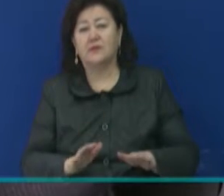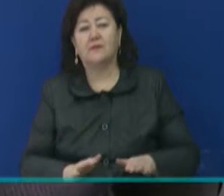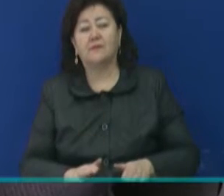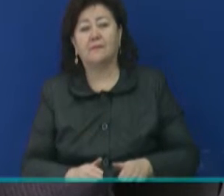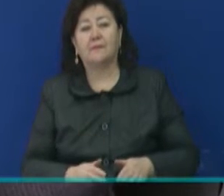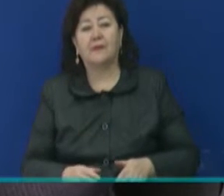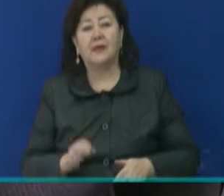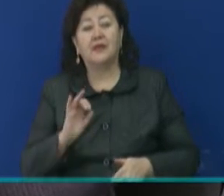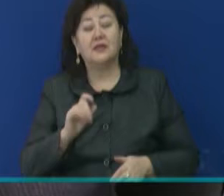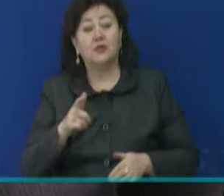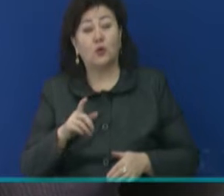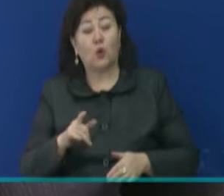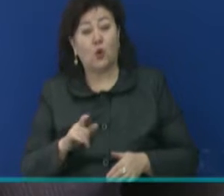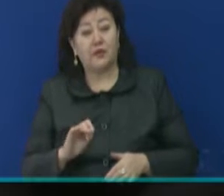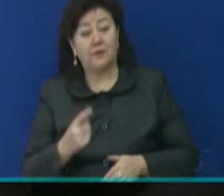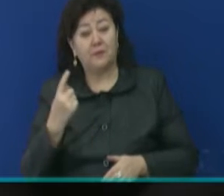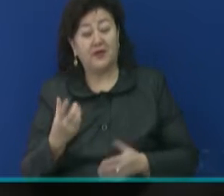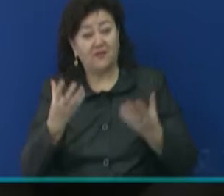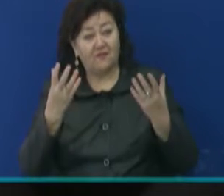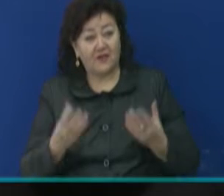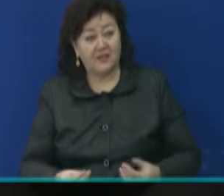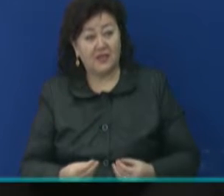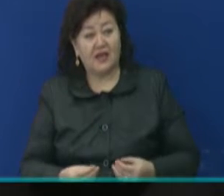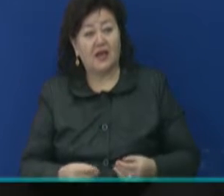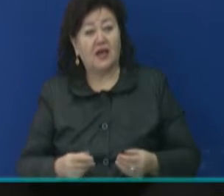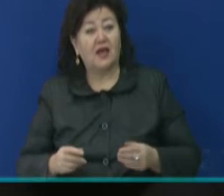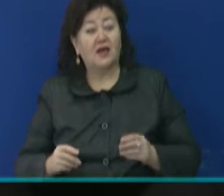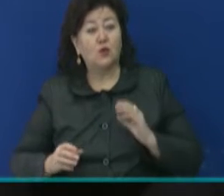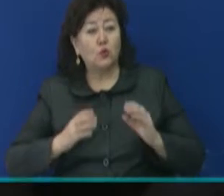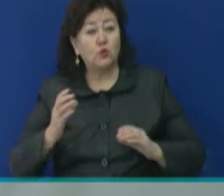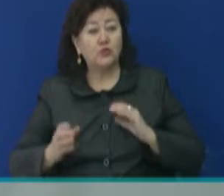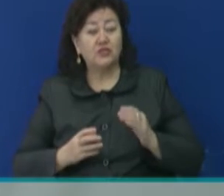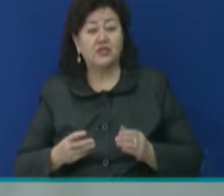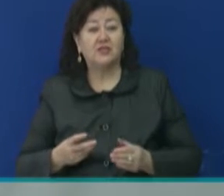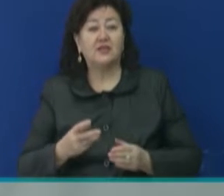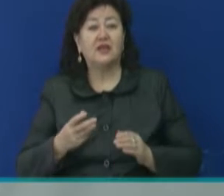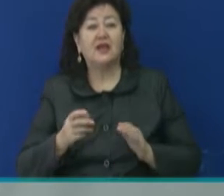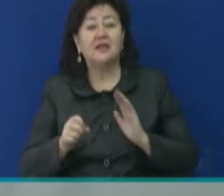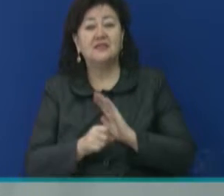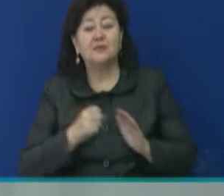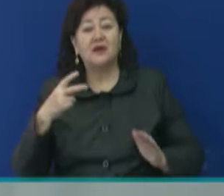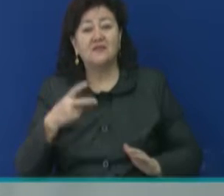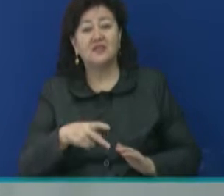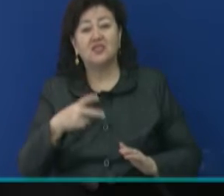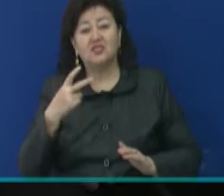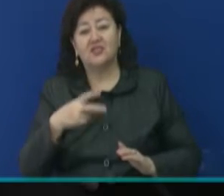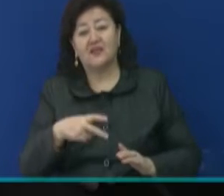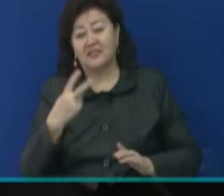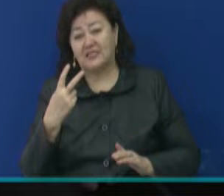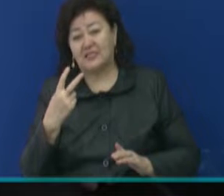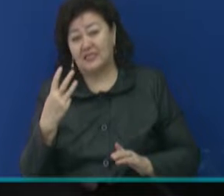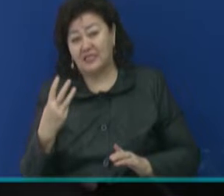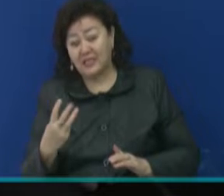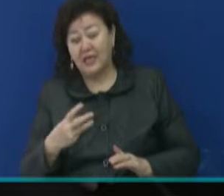по итогам первого дня республиканского командно-штабного учения с 2022 тактика специальное учение прошли успешно сотрудники